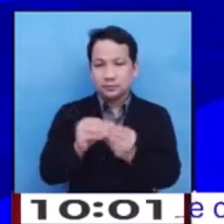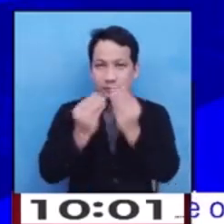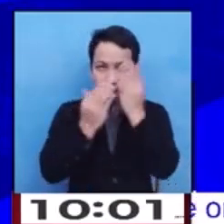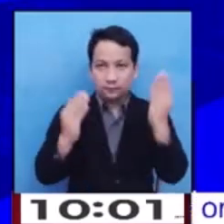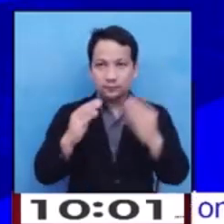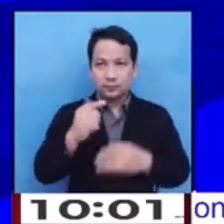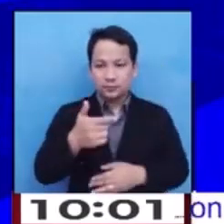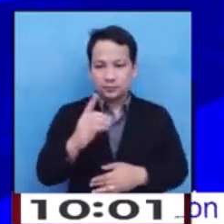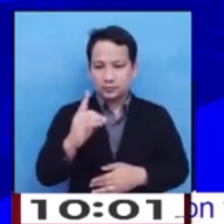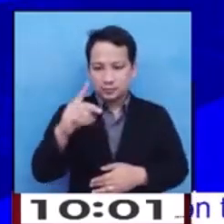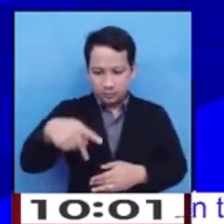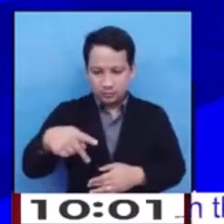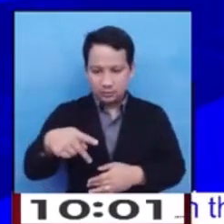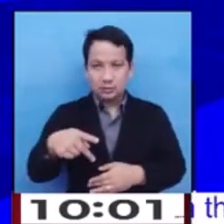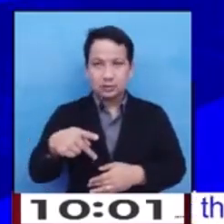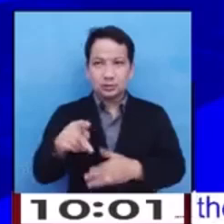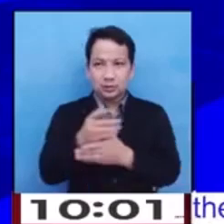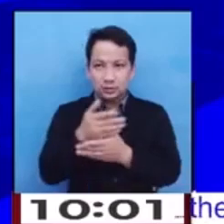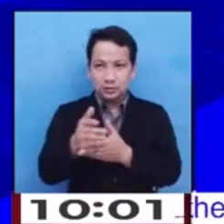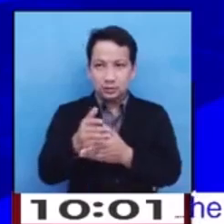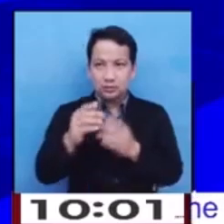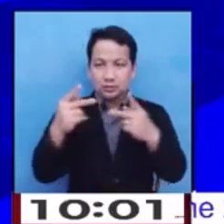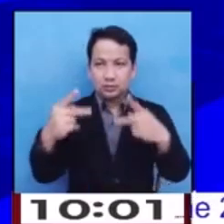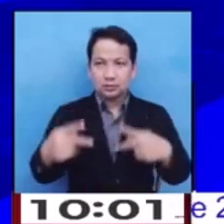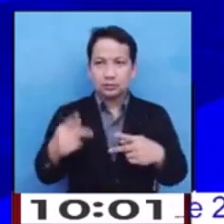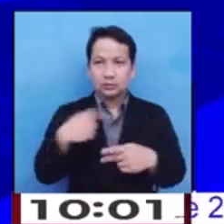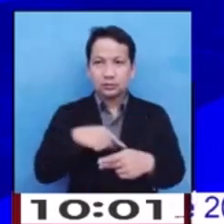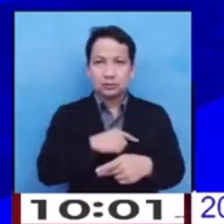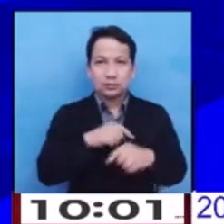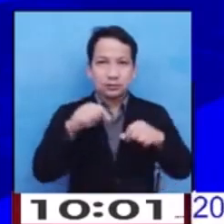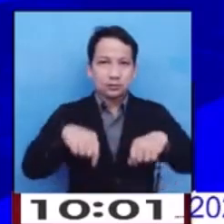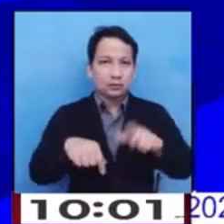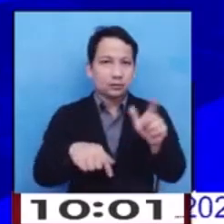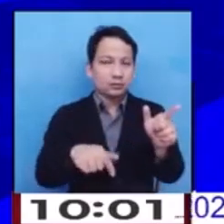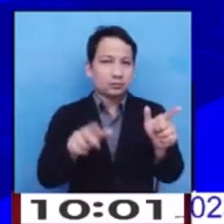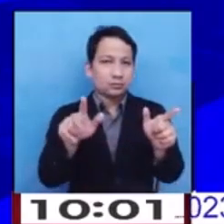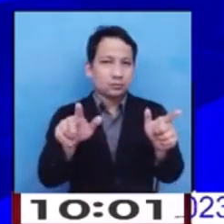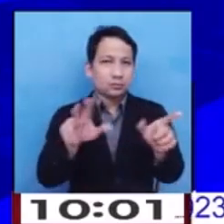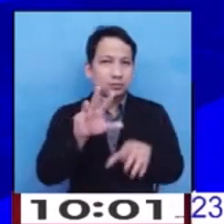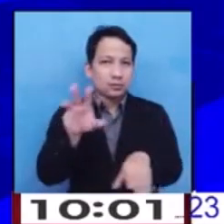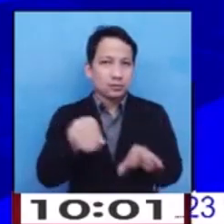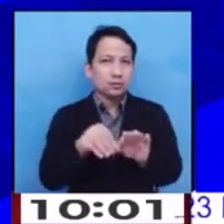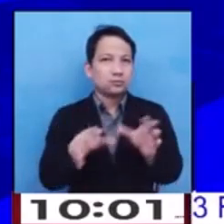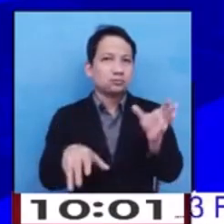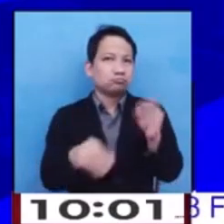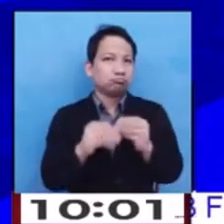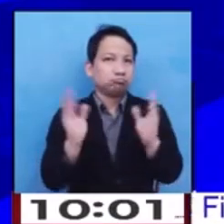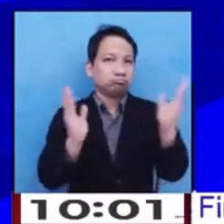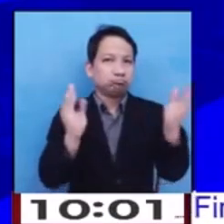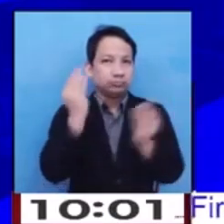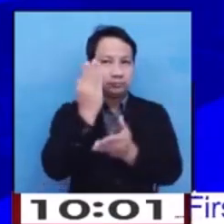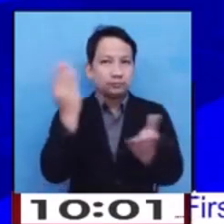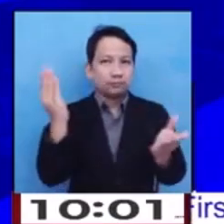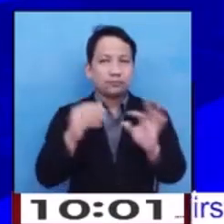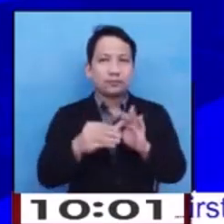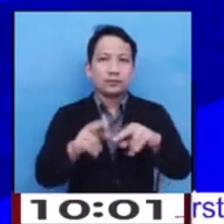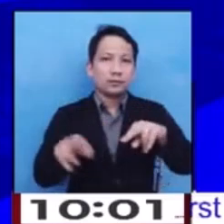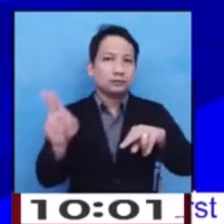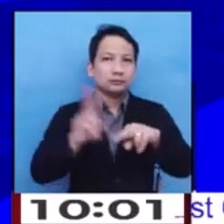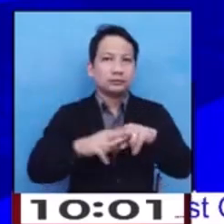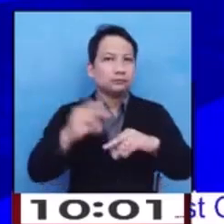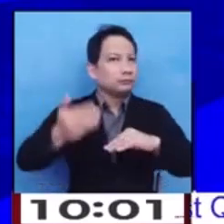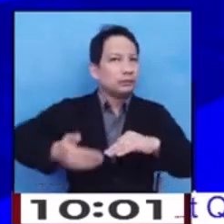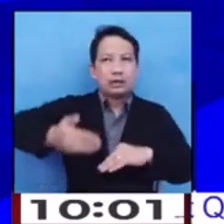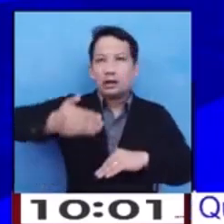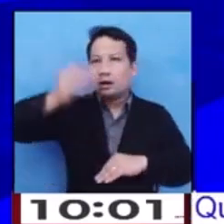na 6.4% sa unang quarter ng taong 2023, ang services ang nagtala ng may pinakamataas